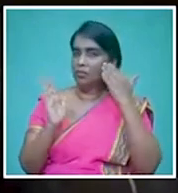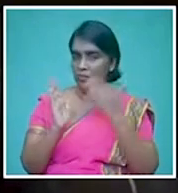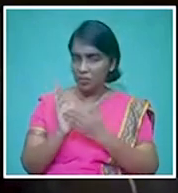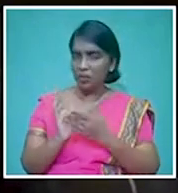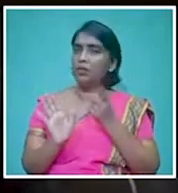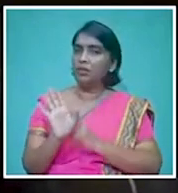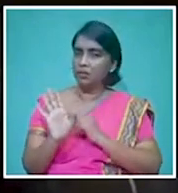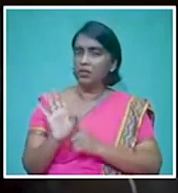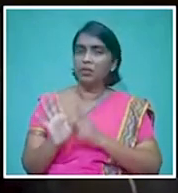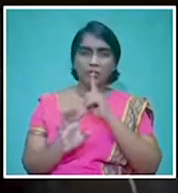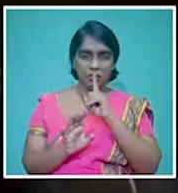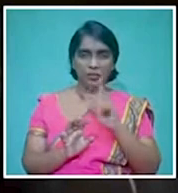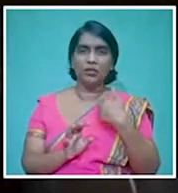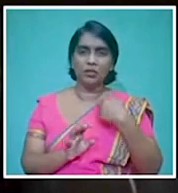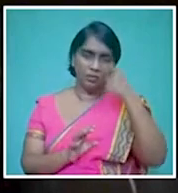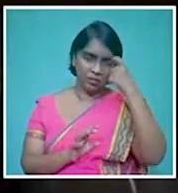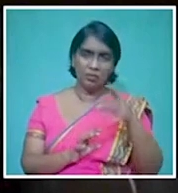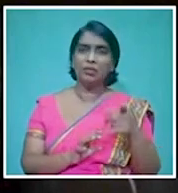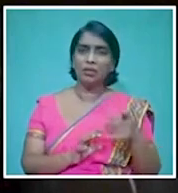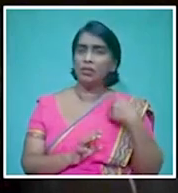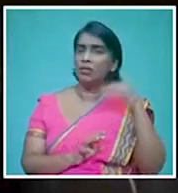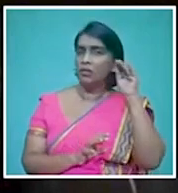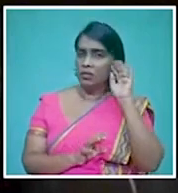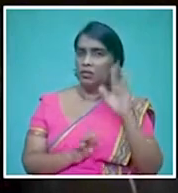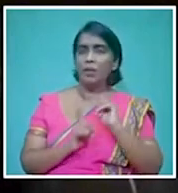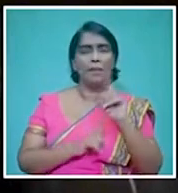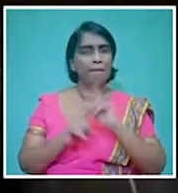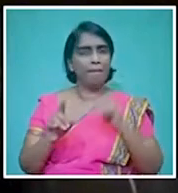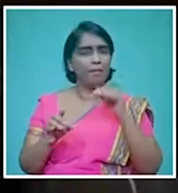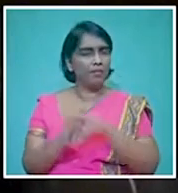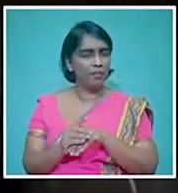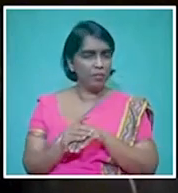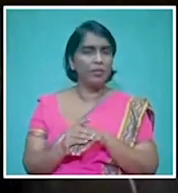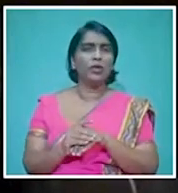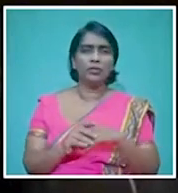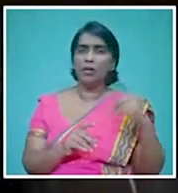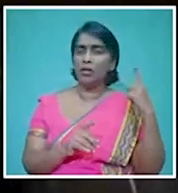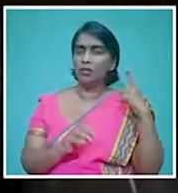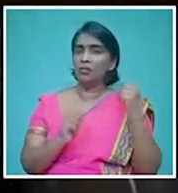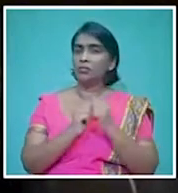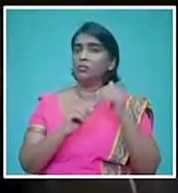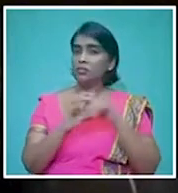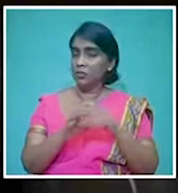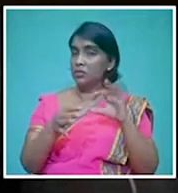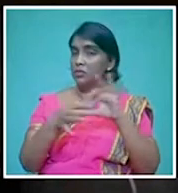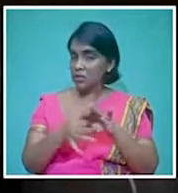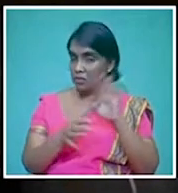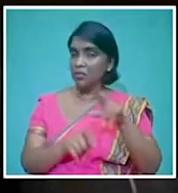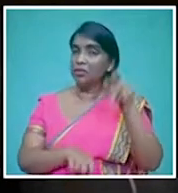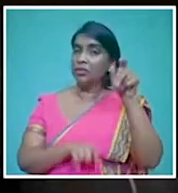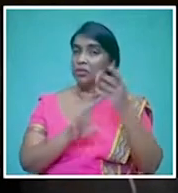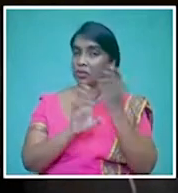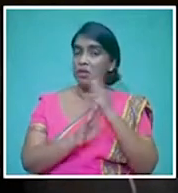නිතරම කතා කරලා තියෙනවා. මම දැකලා තියෙනවා ඇහිලා තියෙනවා මේ පාර්ලිමේන්තුව තුළත් ආරක්ෂක සේවාවට සම්බන්ධ වෙලා ඉන්න